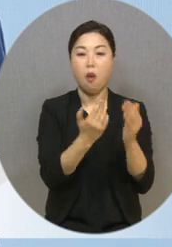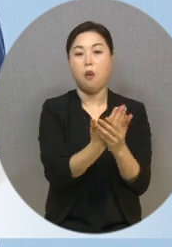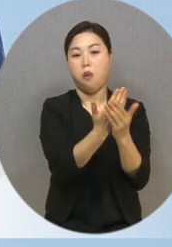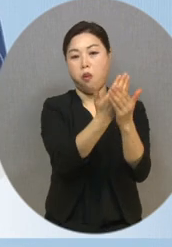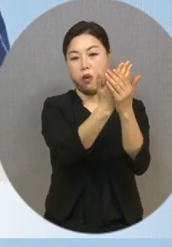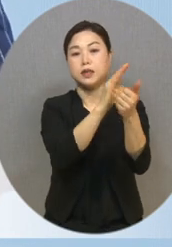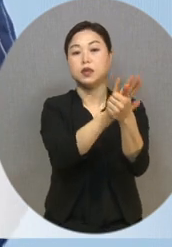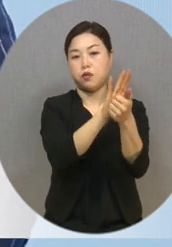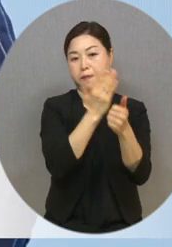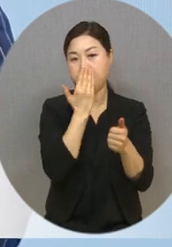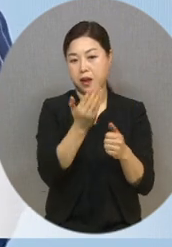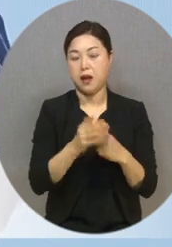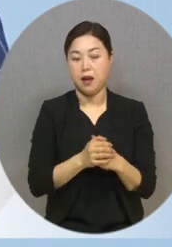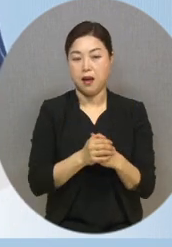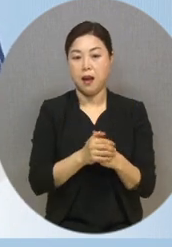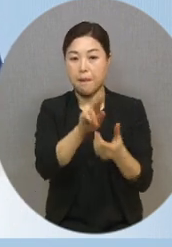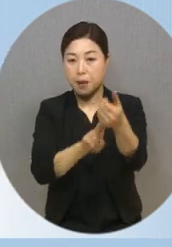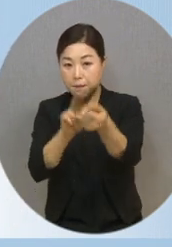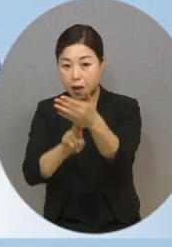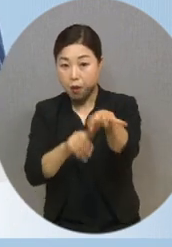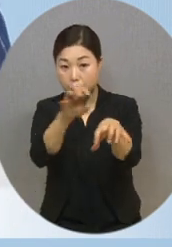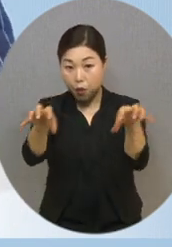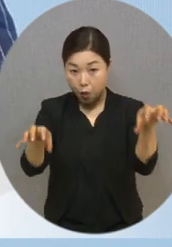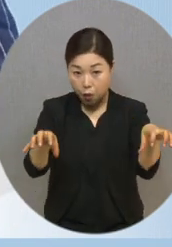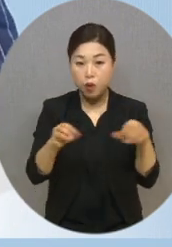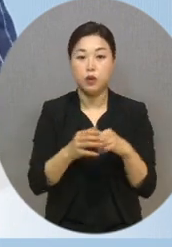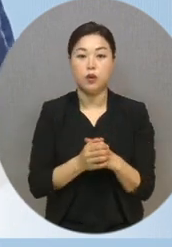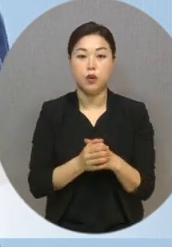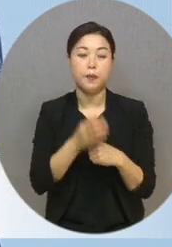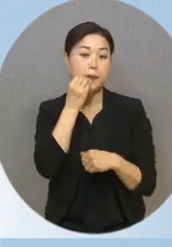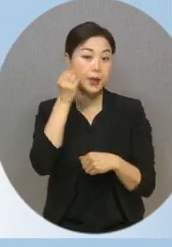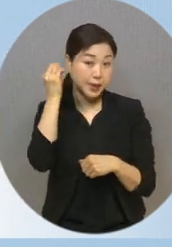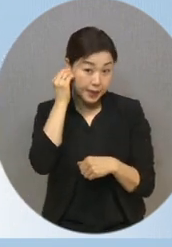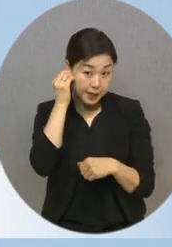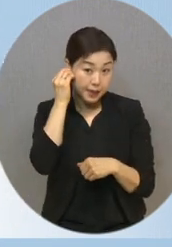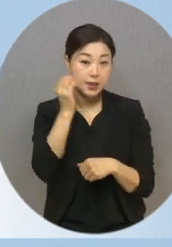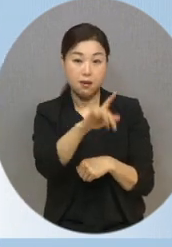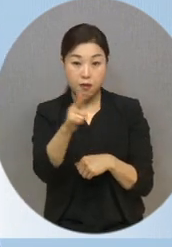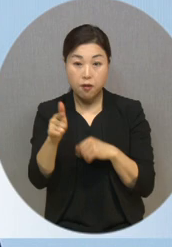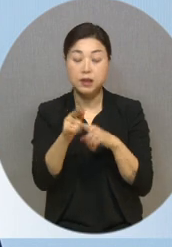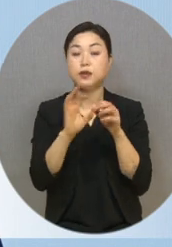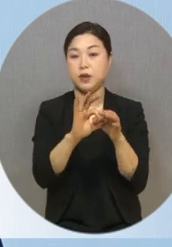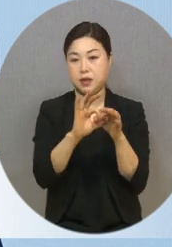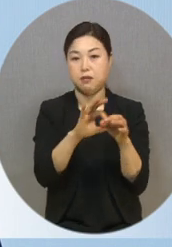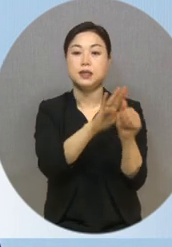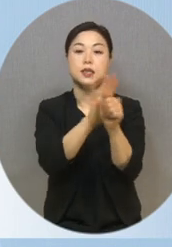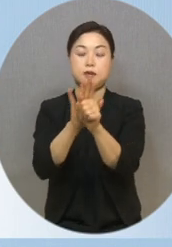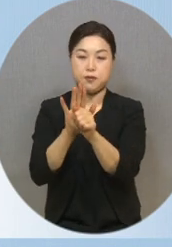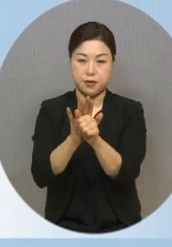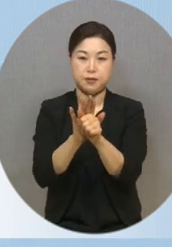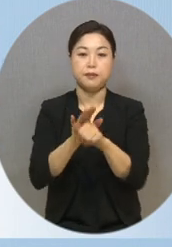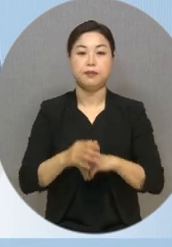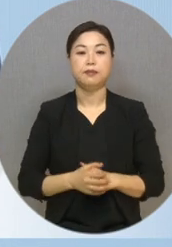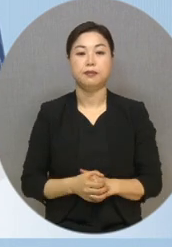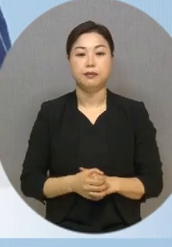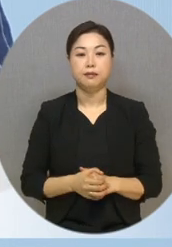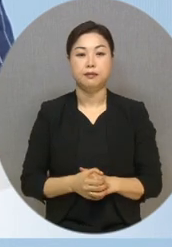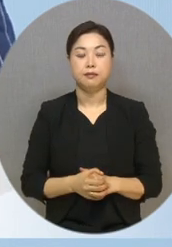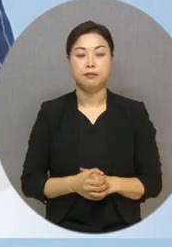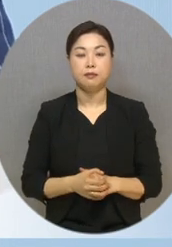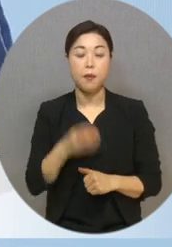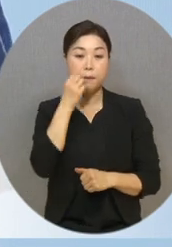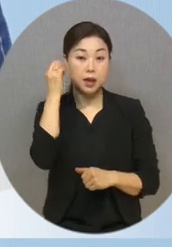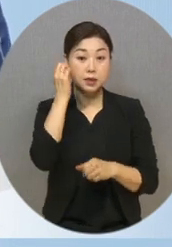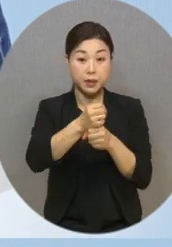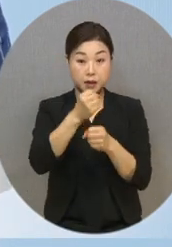있습니다. 뭐 판로개척이라든지 네, 마스라든지 여러 부분들을 저희가 다 지원하고 있고요. 홈페이지, 심지어